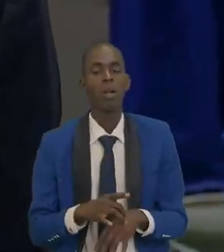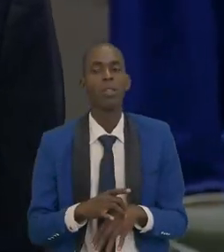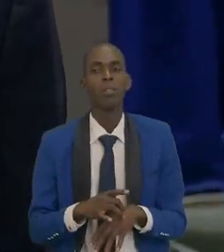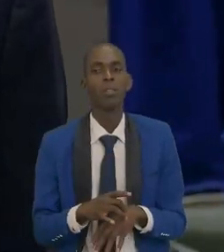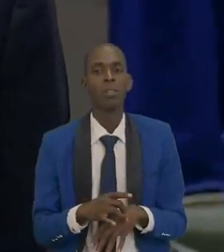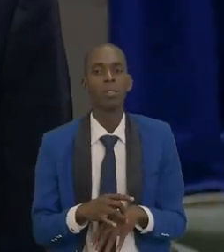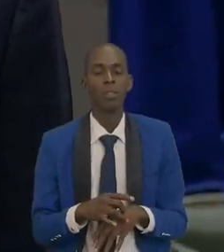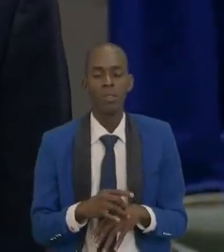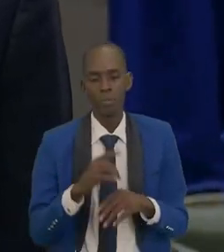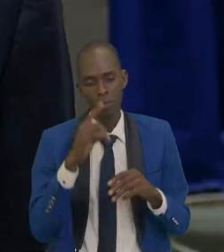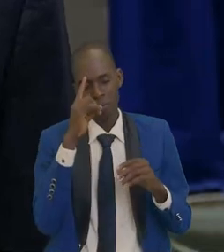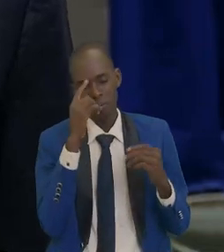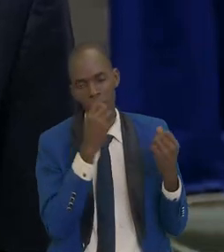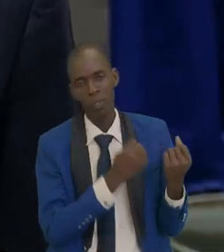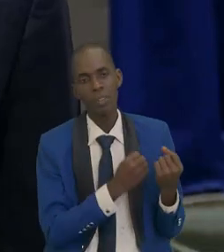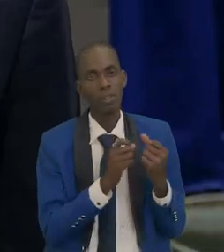La foi dynamique,